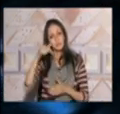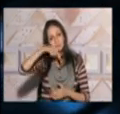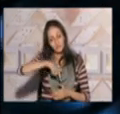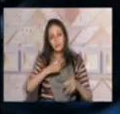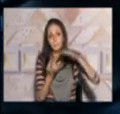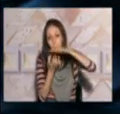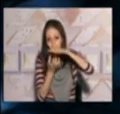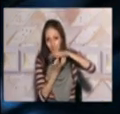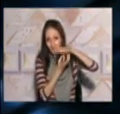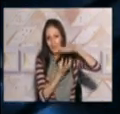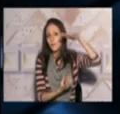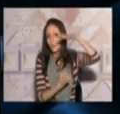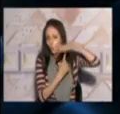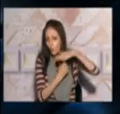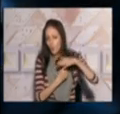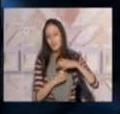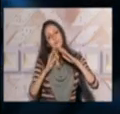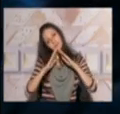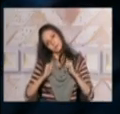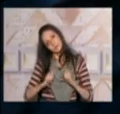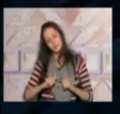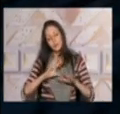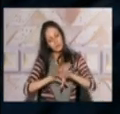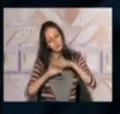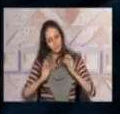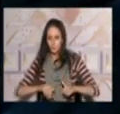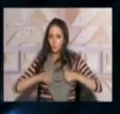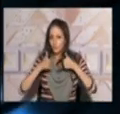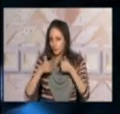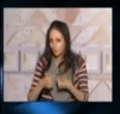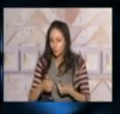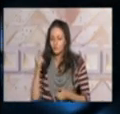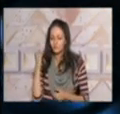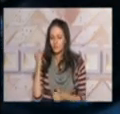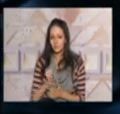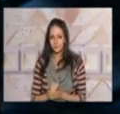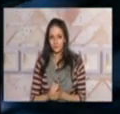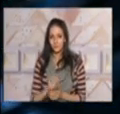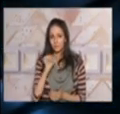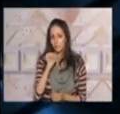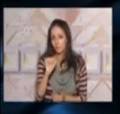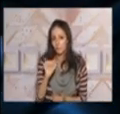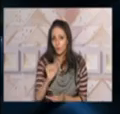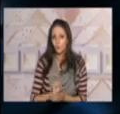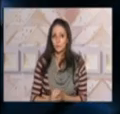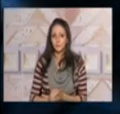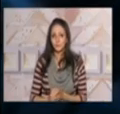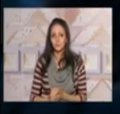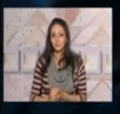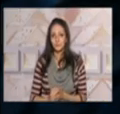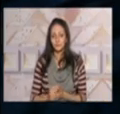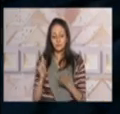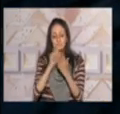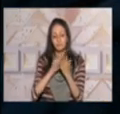بيبذلوا مجهود عظيم. صحيح. وفي نفس الوقت هم خلينا نقول إن هم يعني عندهم اطلاع وعندهم